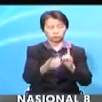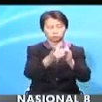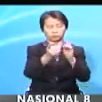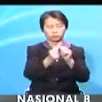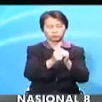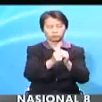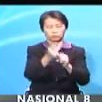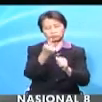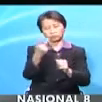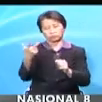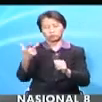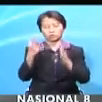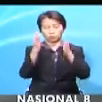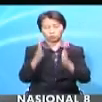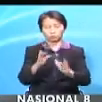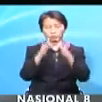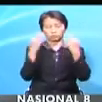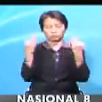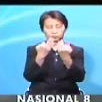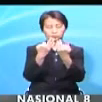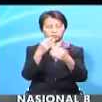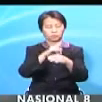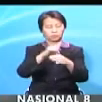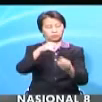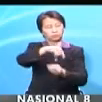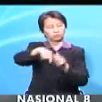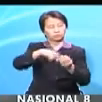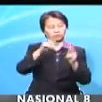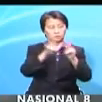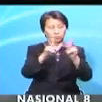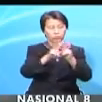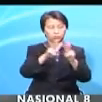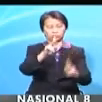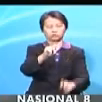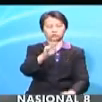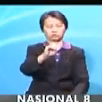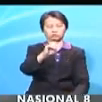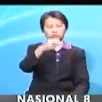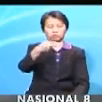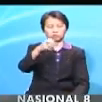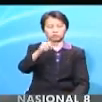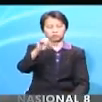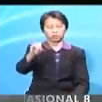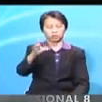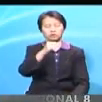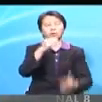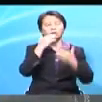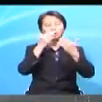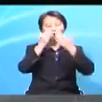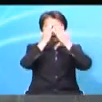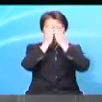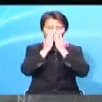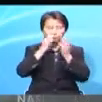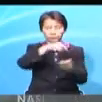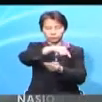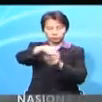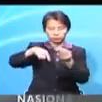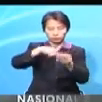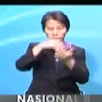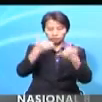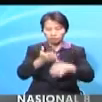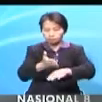beberapa keluarga mangsa di sekitar kampung tohoy dan alhamdulillah nampaknya suasana sudah